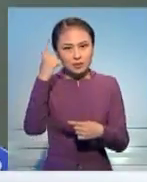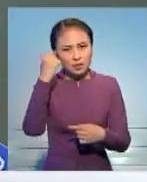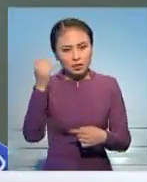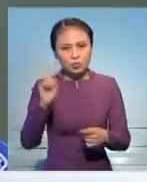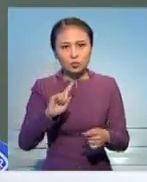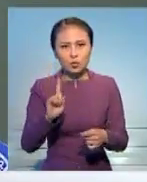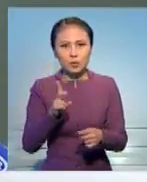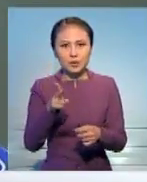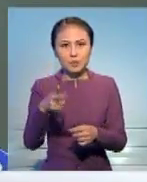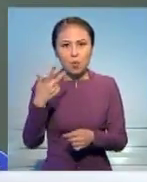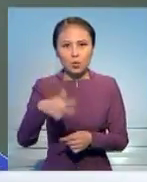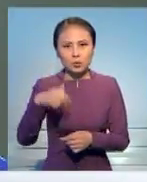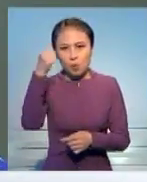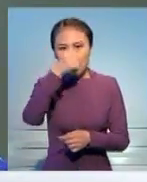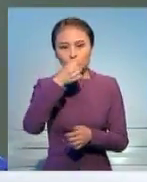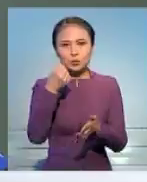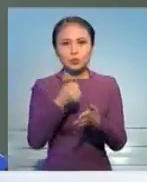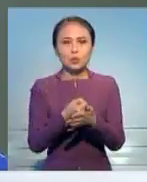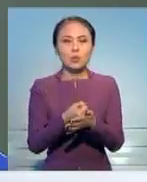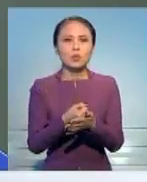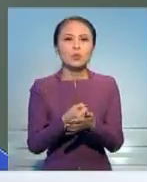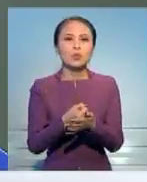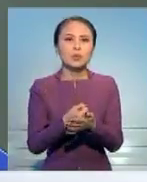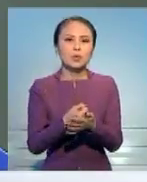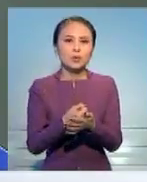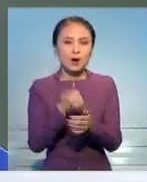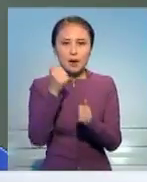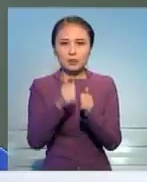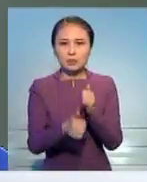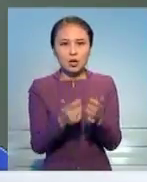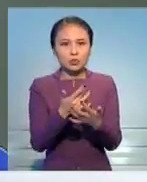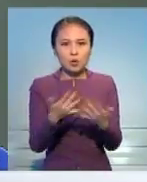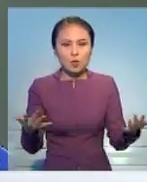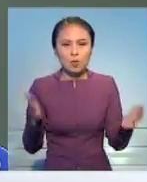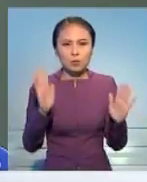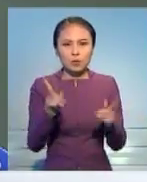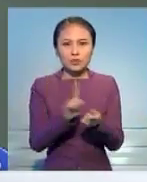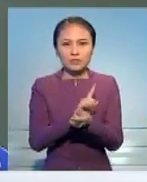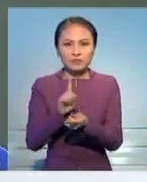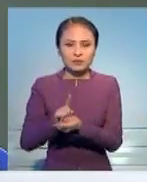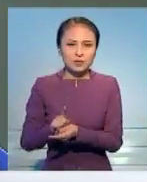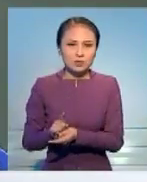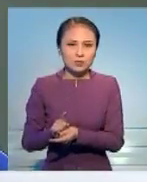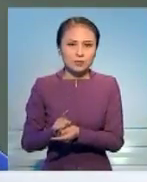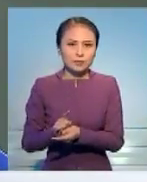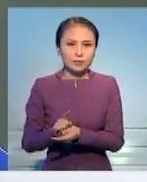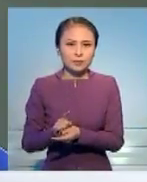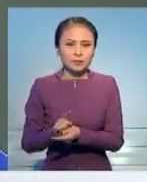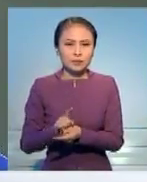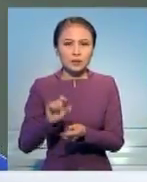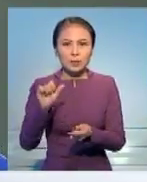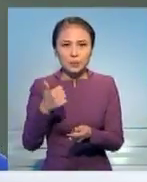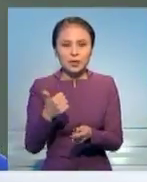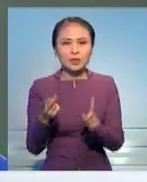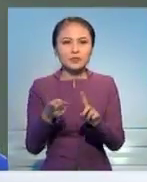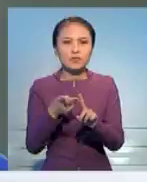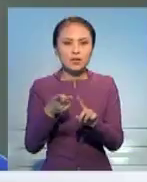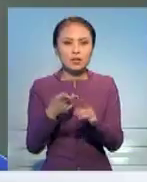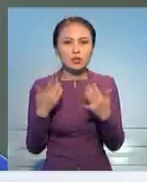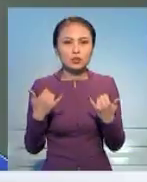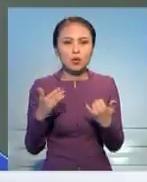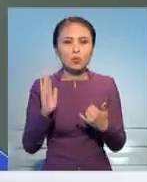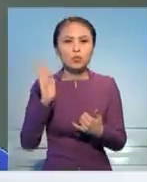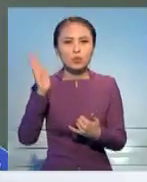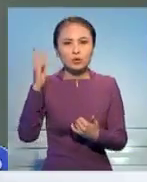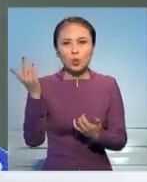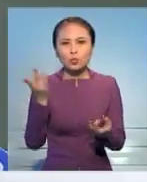соншалық 2030 жылға дейін әртүрлі мамандықтарға үлкен өзгерістер енуі мүмкін. Бұл бірінші. Екінші, қазір